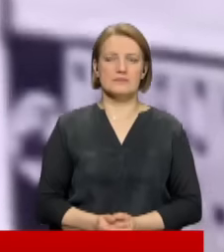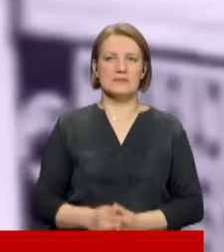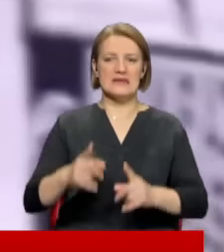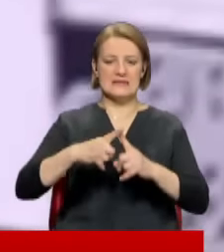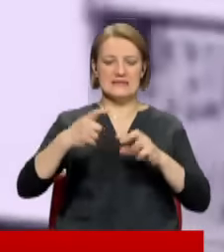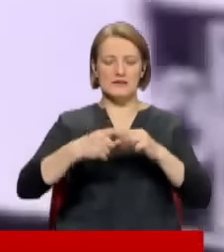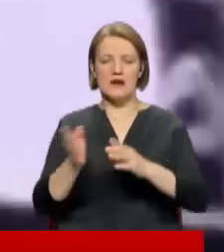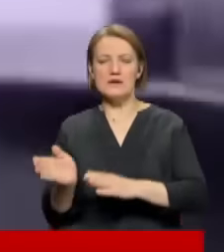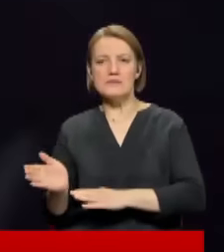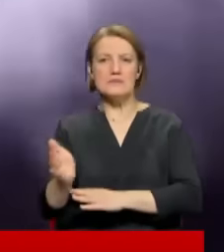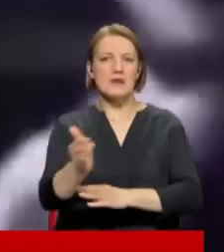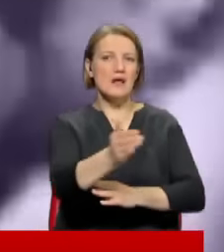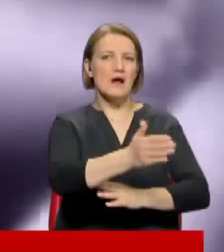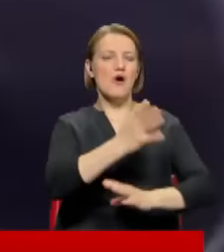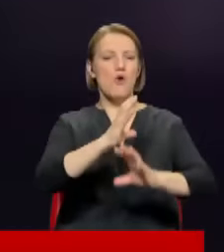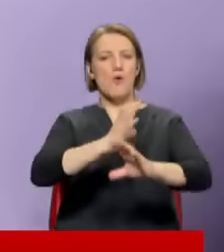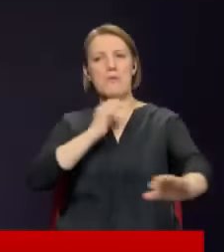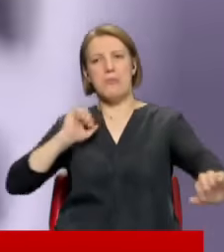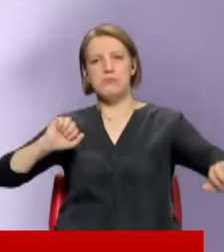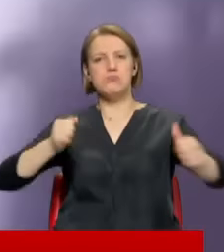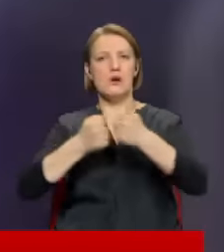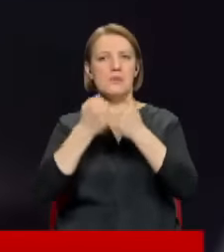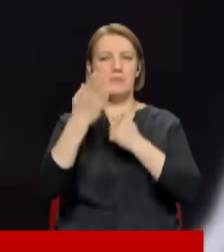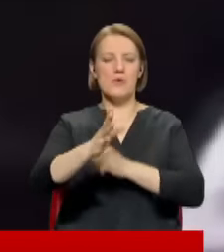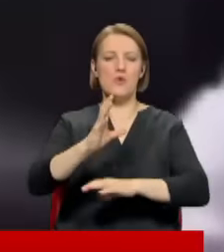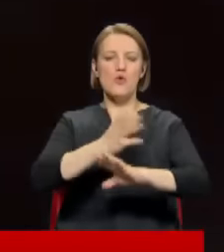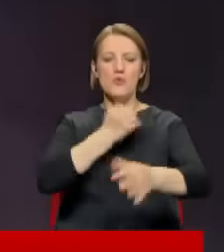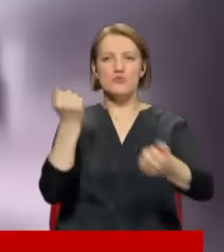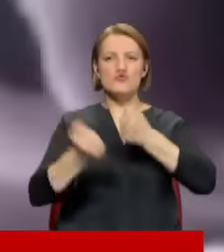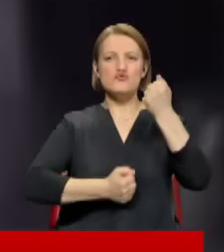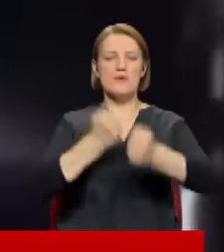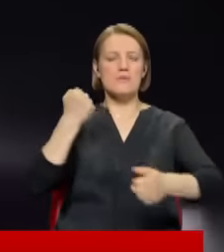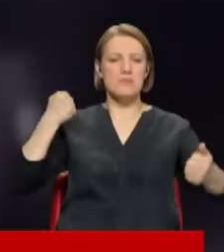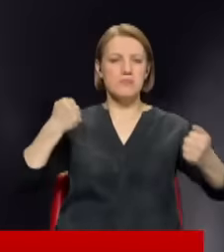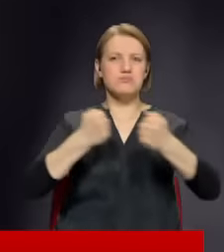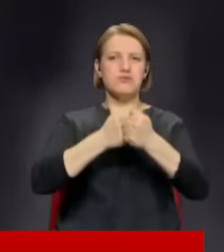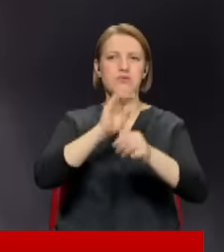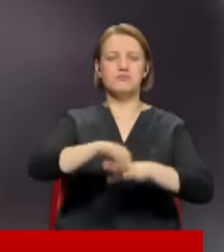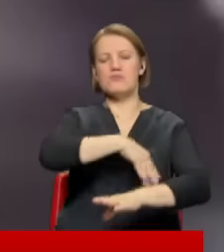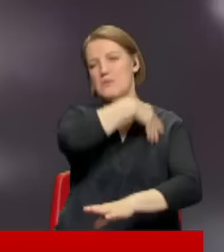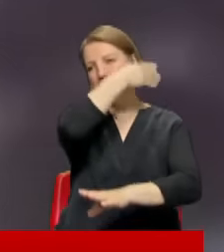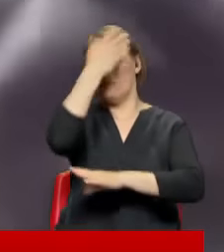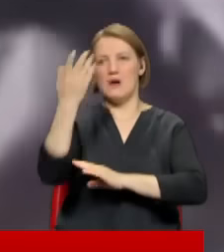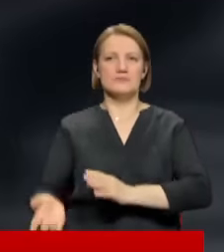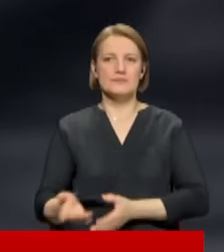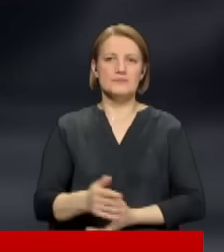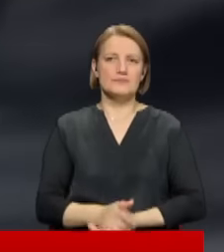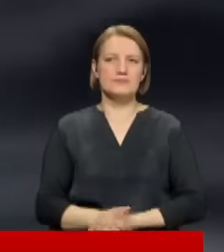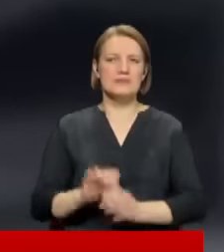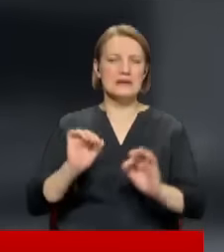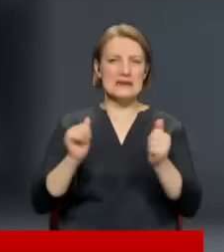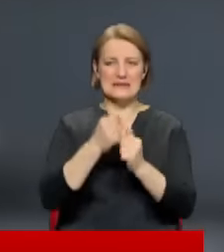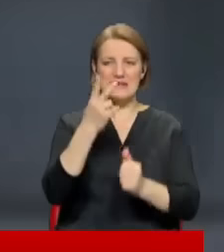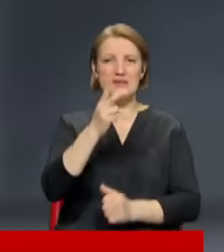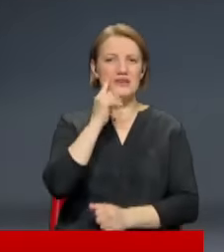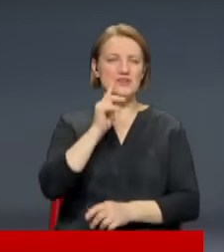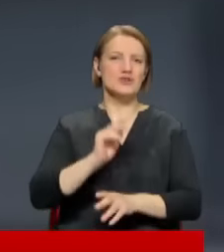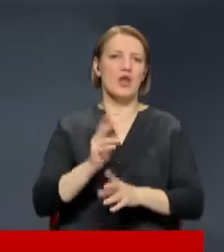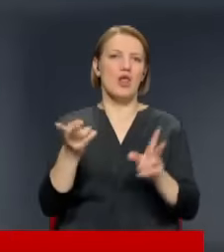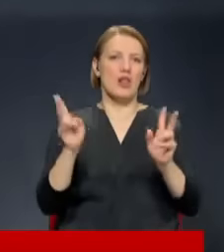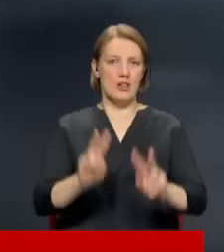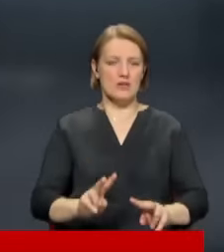Tır virajı alamadı, yolcu otobüsüyle çarpıştı. Otobüsün şoförü çarpmanın etkisiyle yerinden savruldu. Kazada 2 kişi